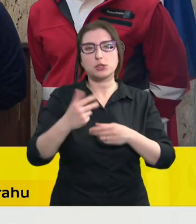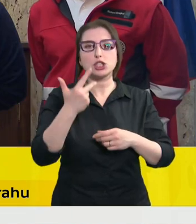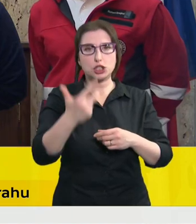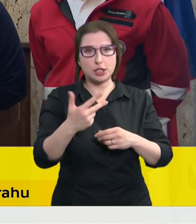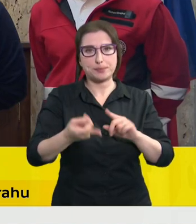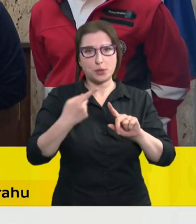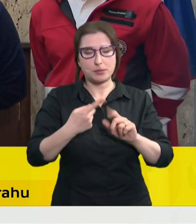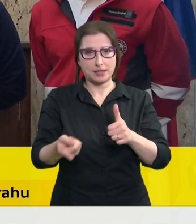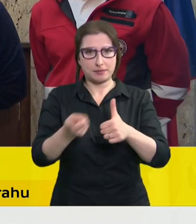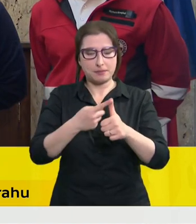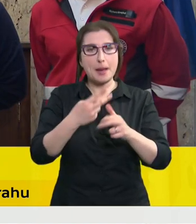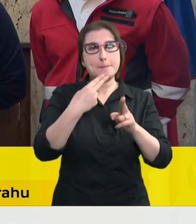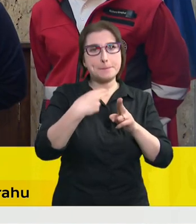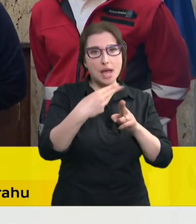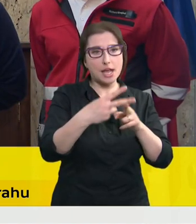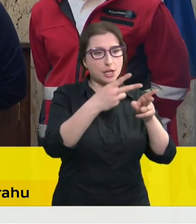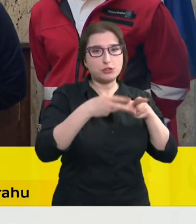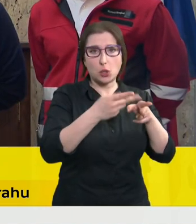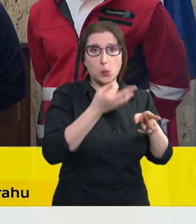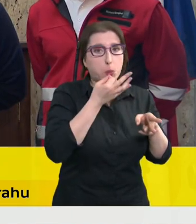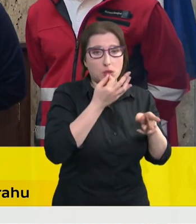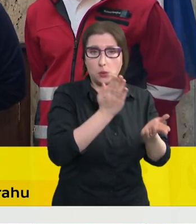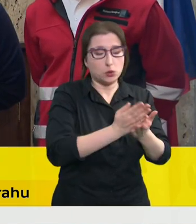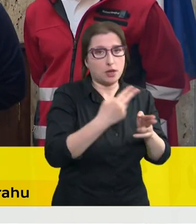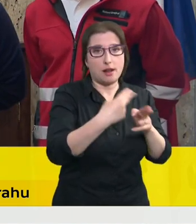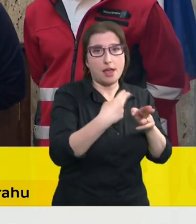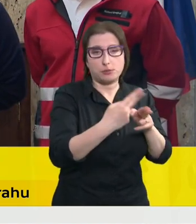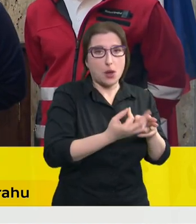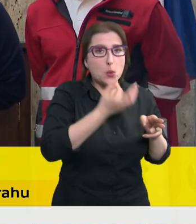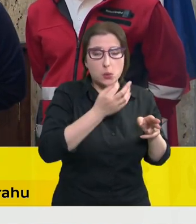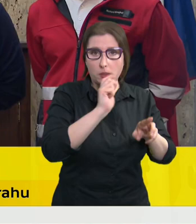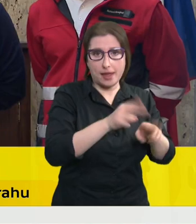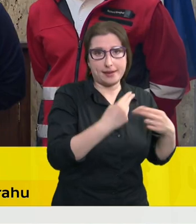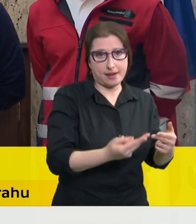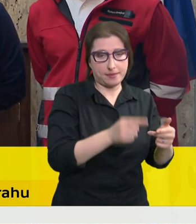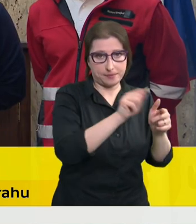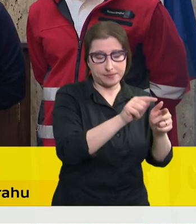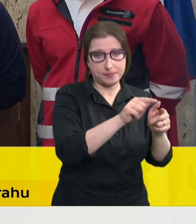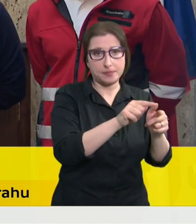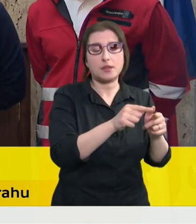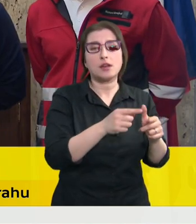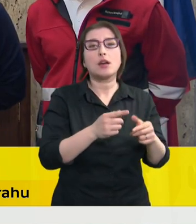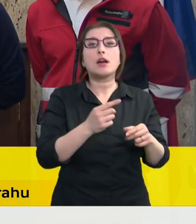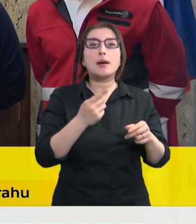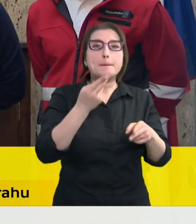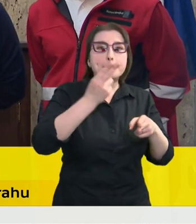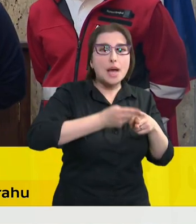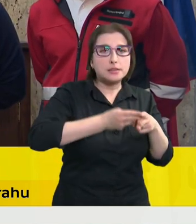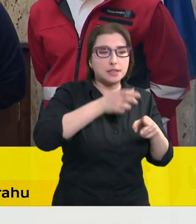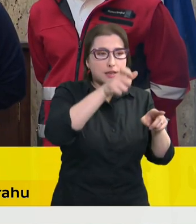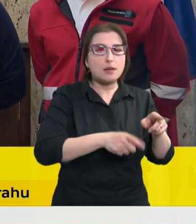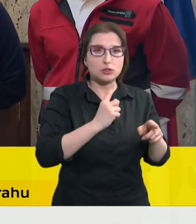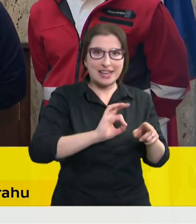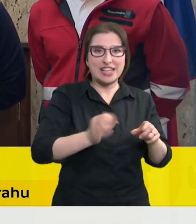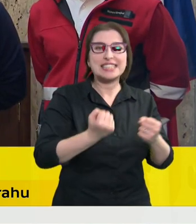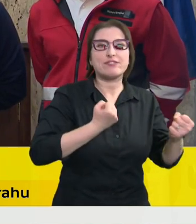daném místě není možné poskytnout. Druhá podmínka je, že ten pacient musí být transportu schopný, to znamená musí